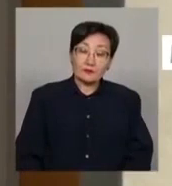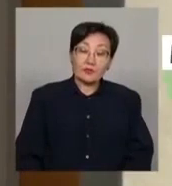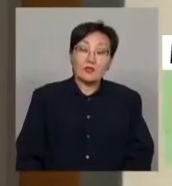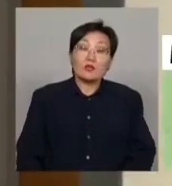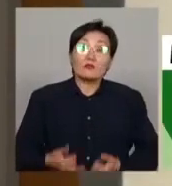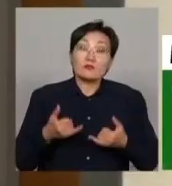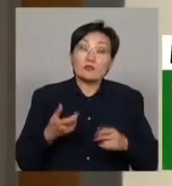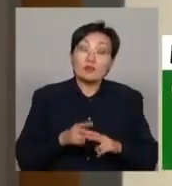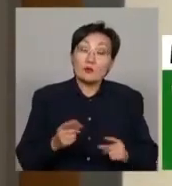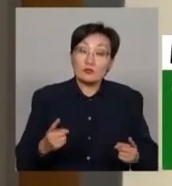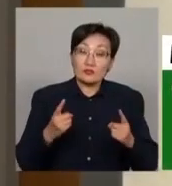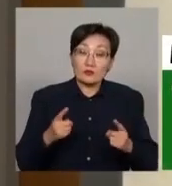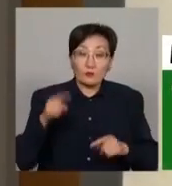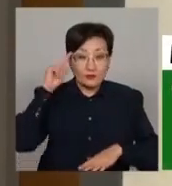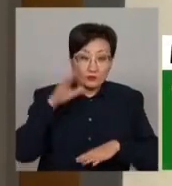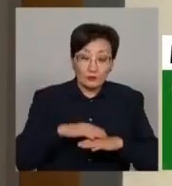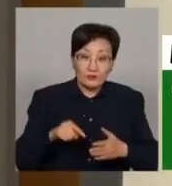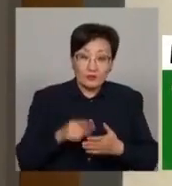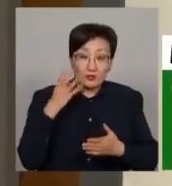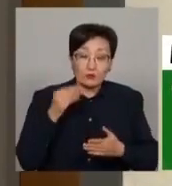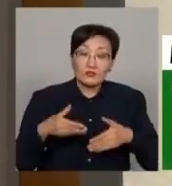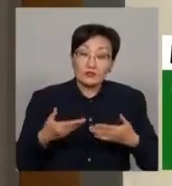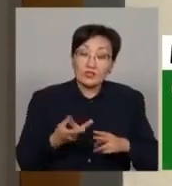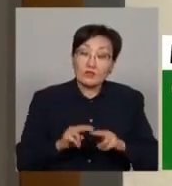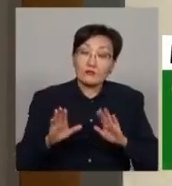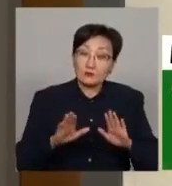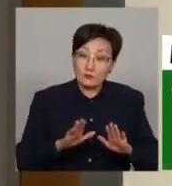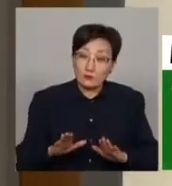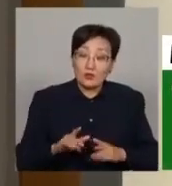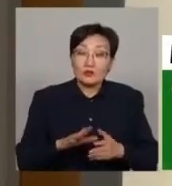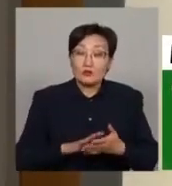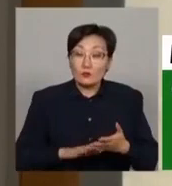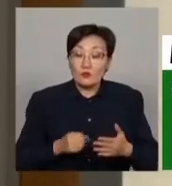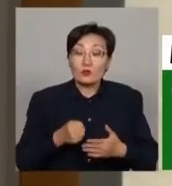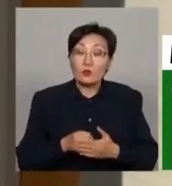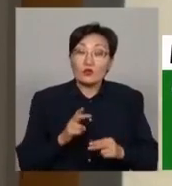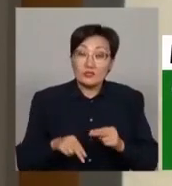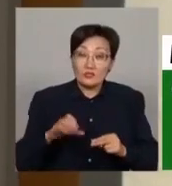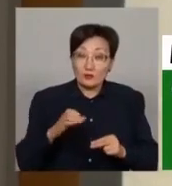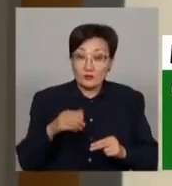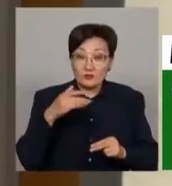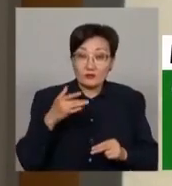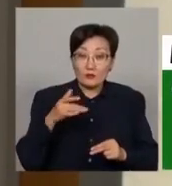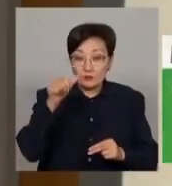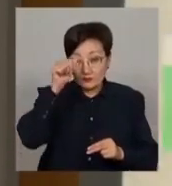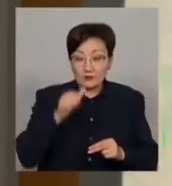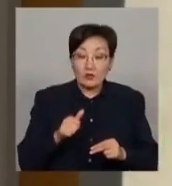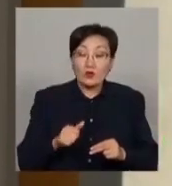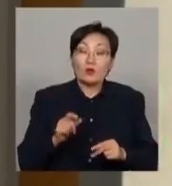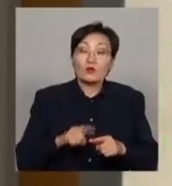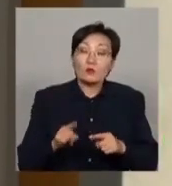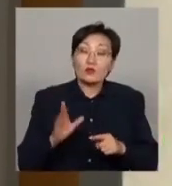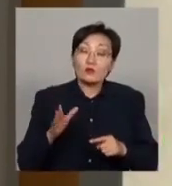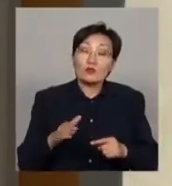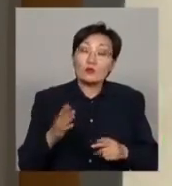В честь этого юбилея акиматом города инициирована эта выставка. Она продлится до конца месяца. Также совсем скоро состоится